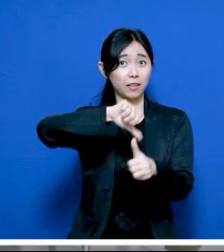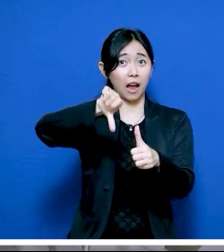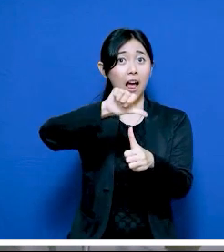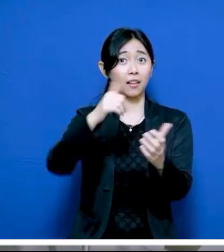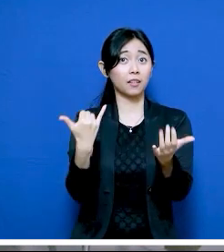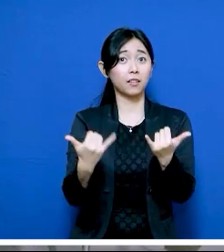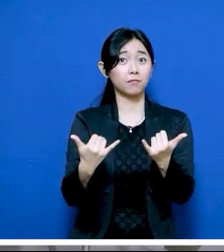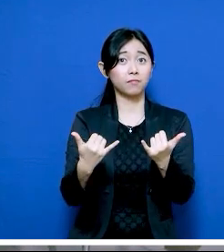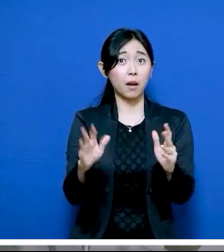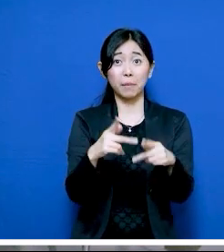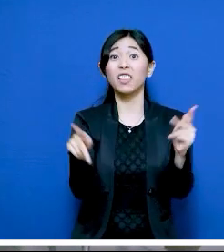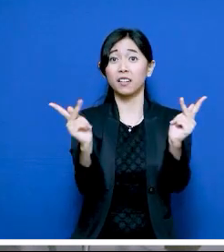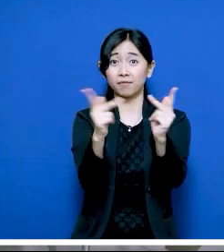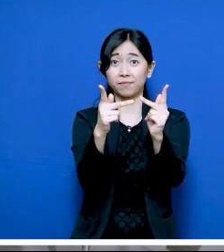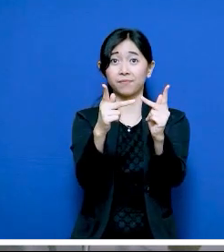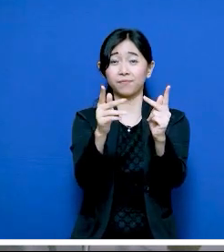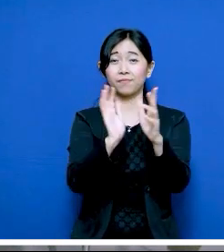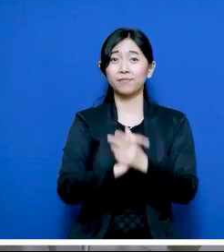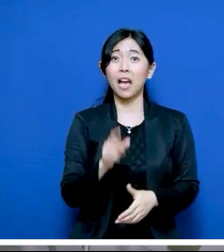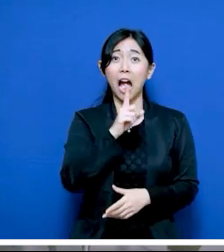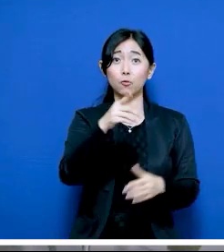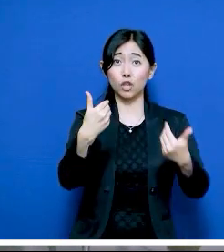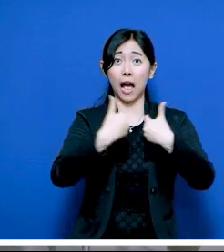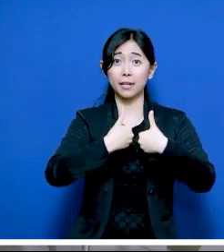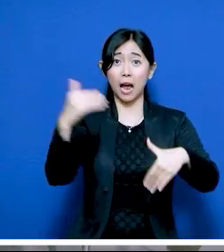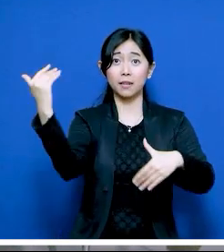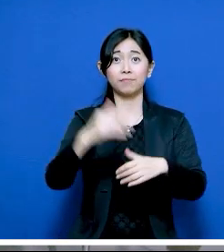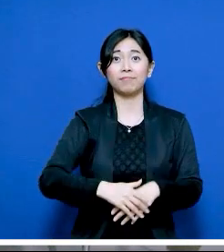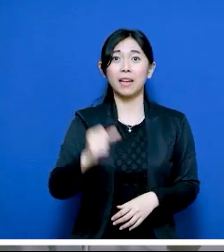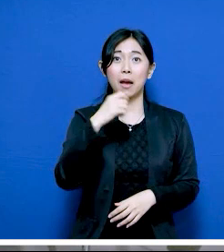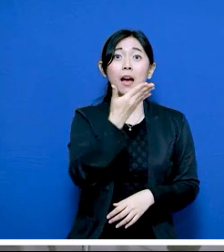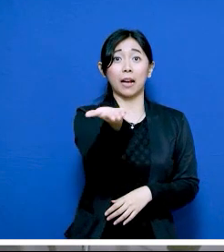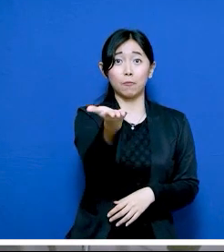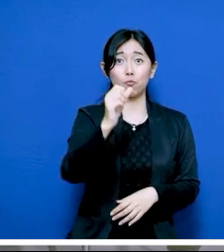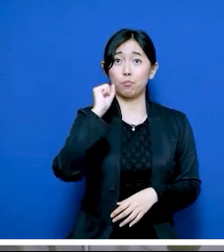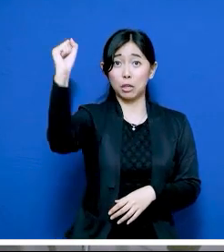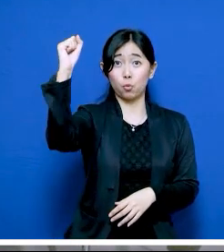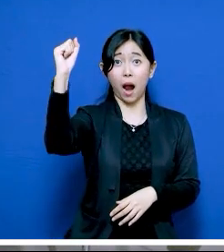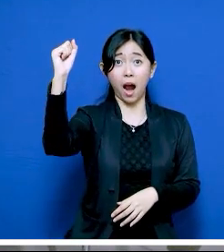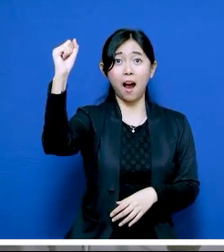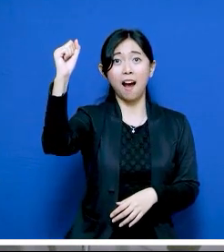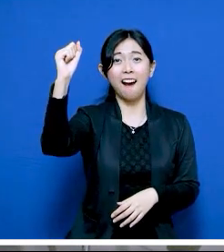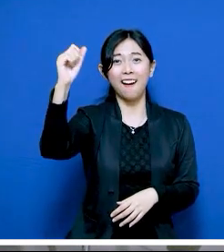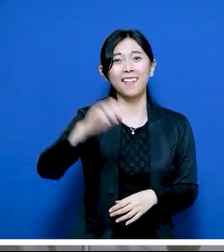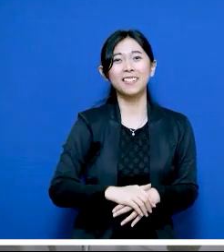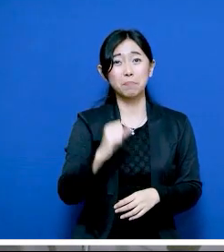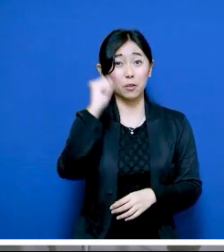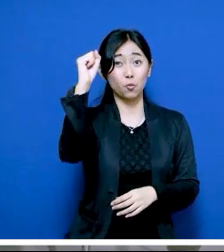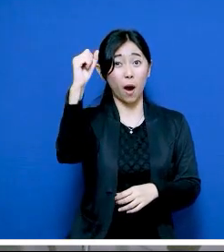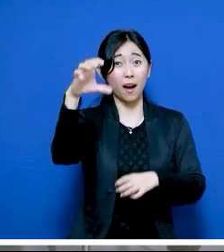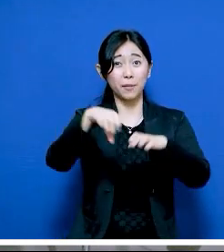ini menjadi nilai minimal yang merupakan perjuangan kehidupan orang percaya yang